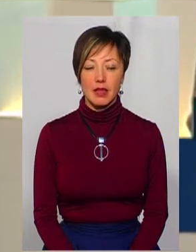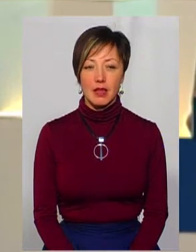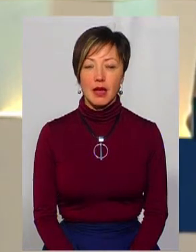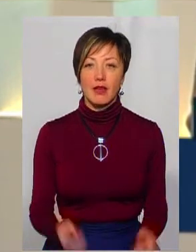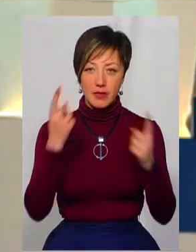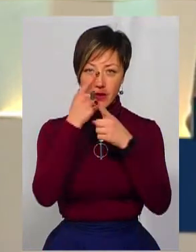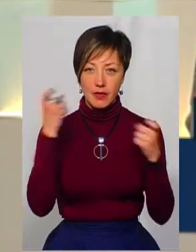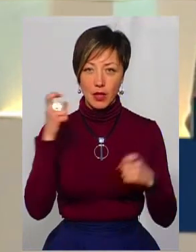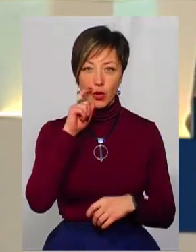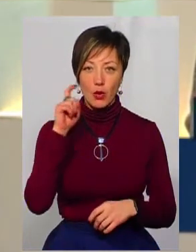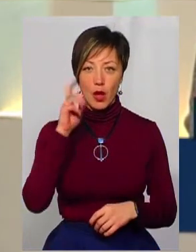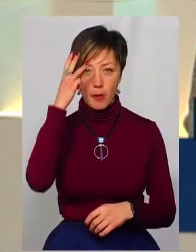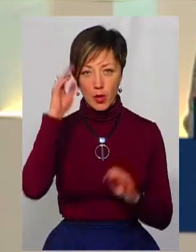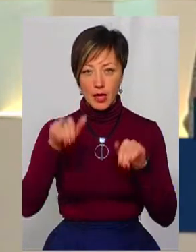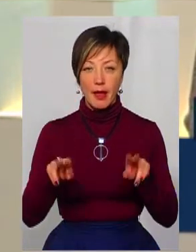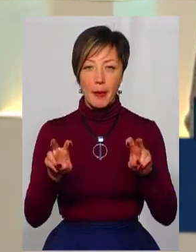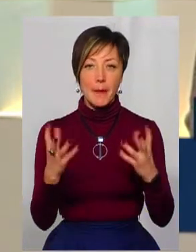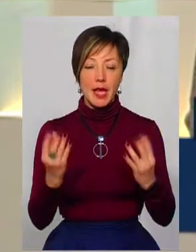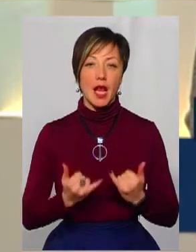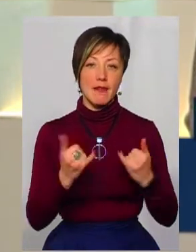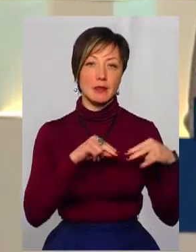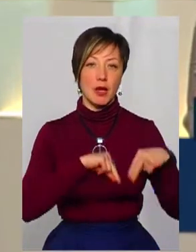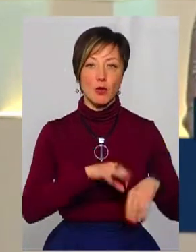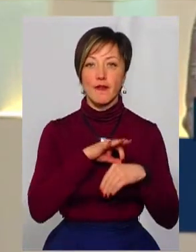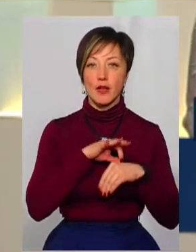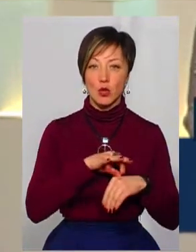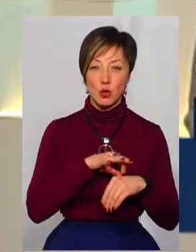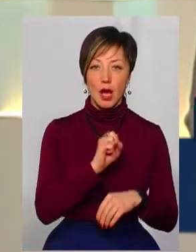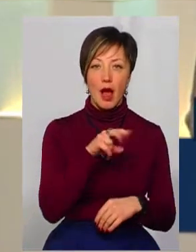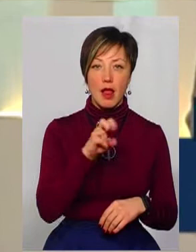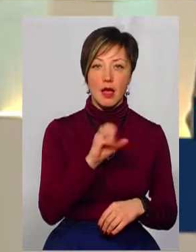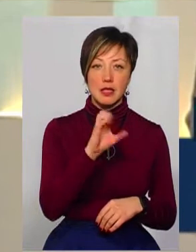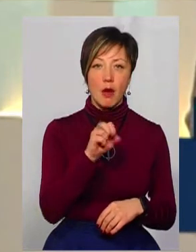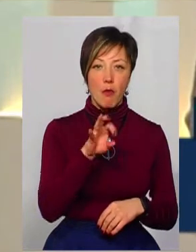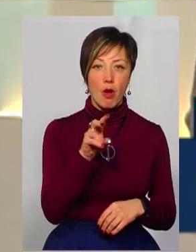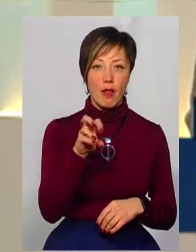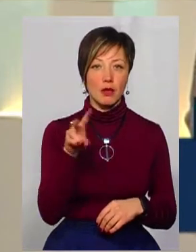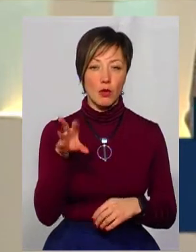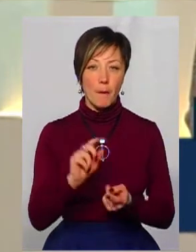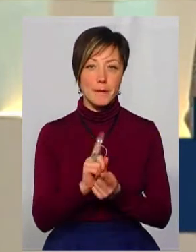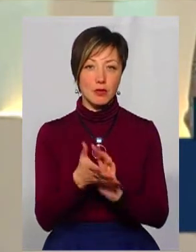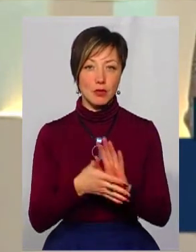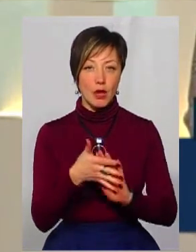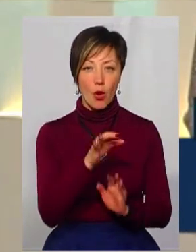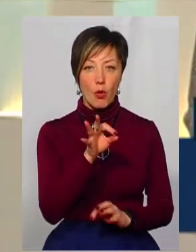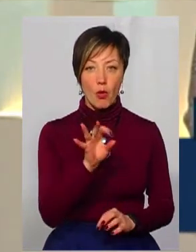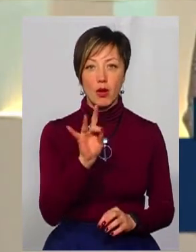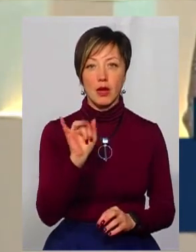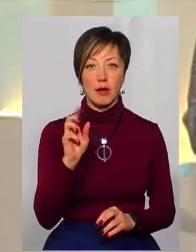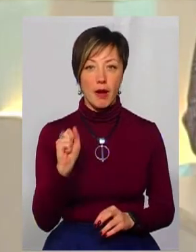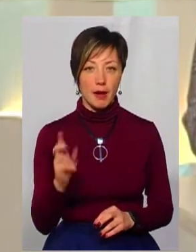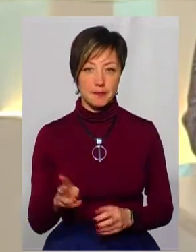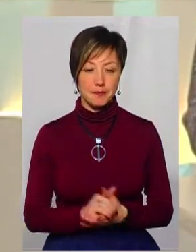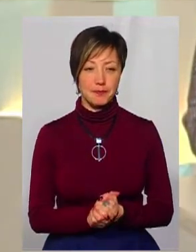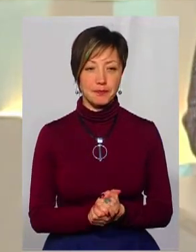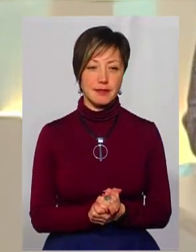В етері UA Поділля – тема дня. У студії для вас працюють ведуча Алла Самойленко та перекладачка на жестову мову